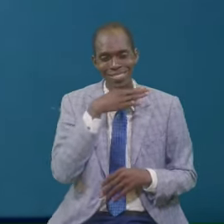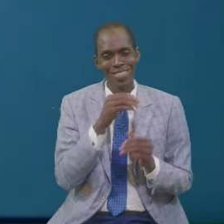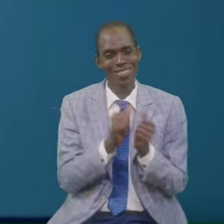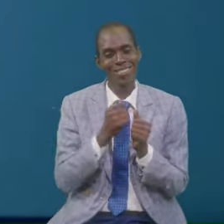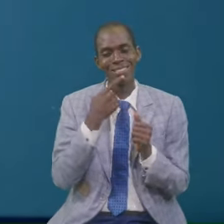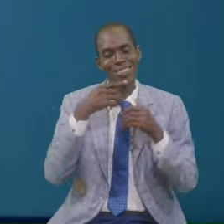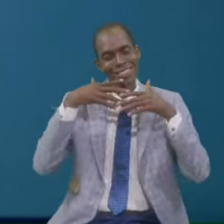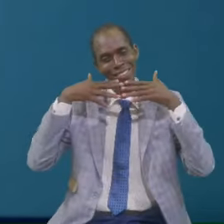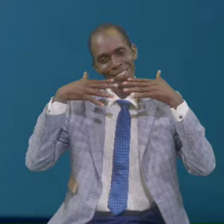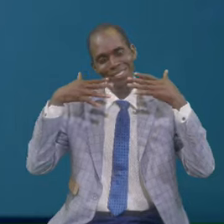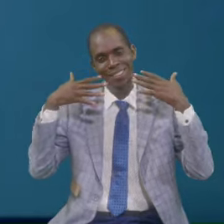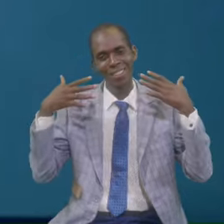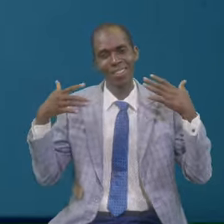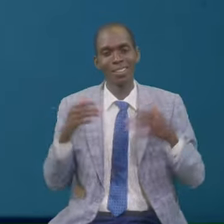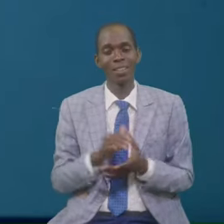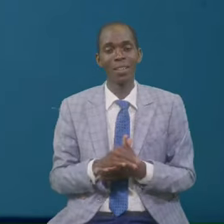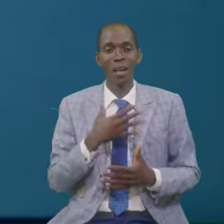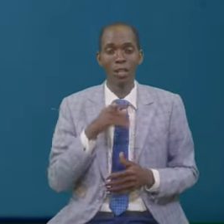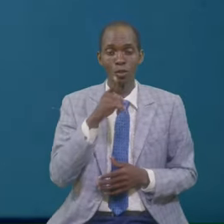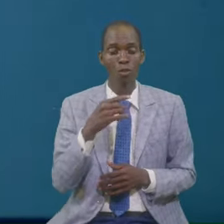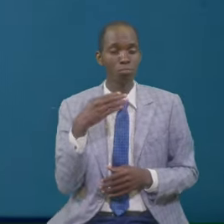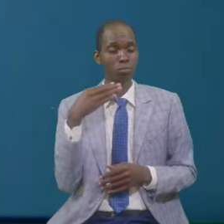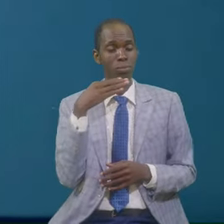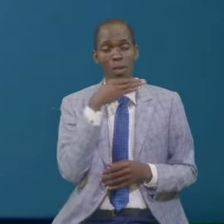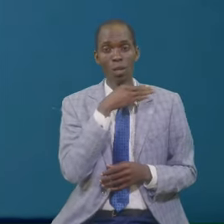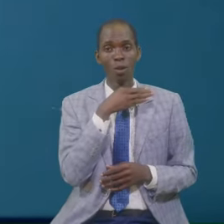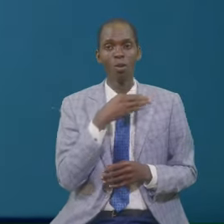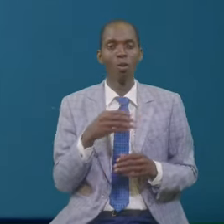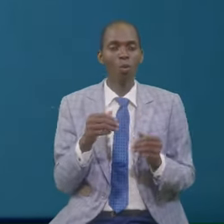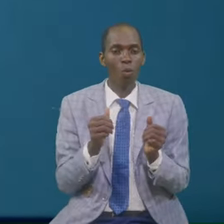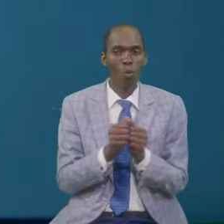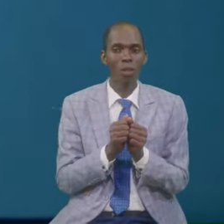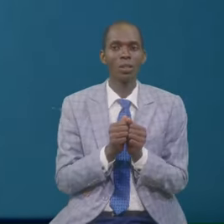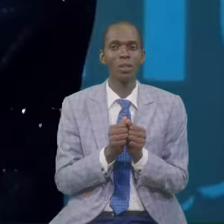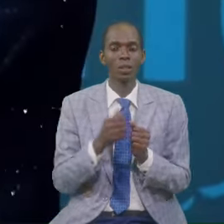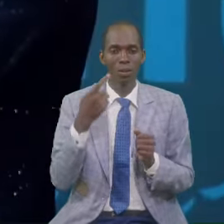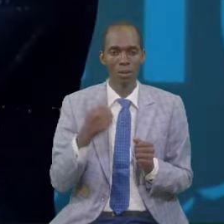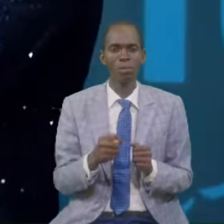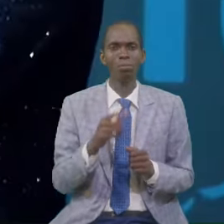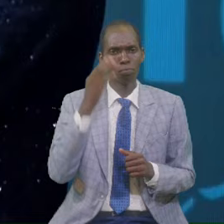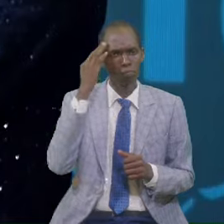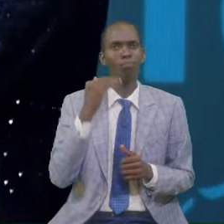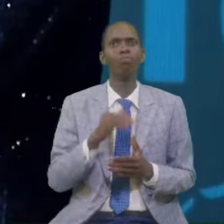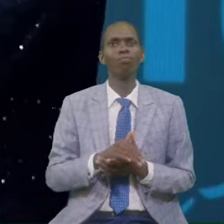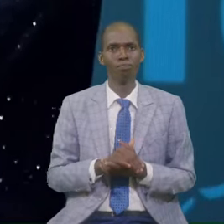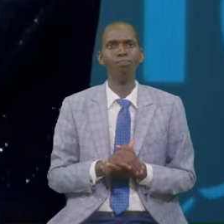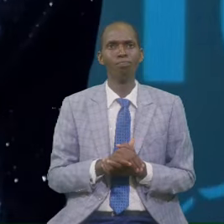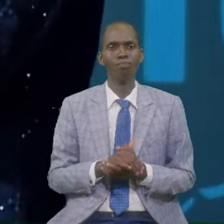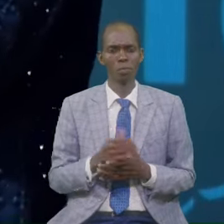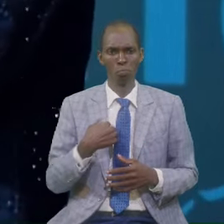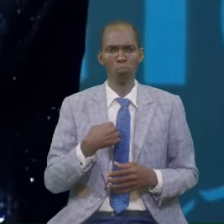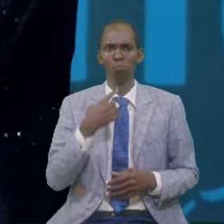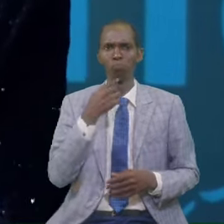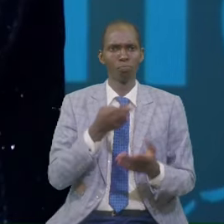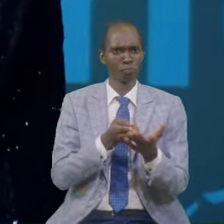అబద్ధం చెప్పేస్తుంటాం. And you tell the lie with the nod of the head. And you're saying, I'm telling you the truth, but